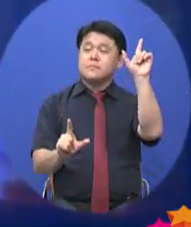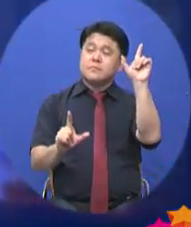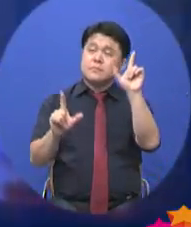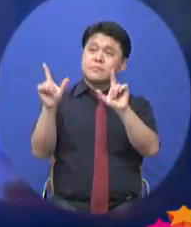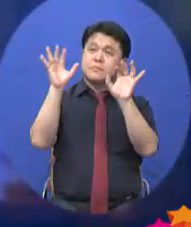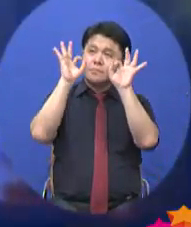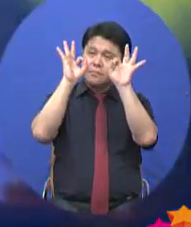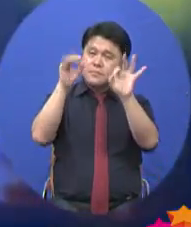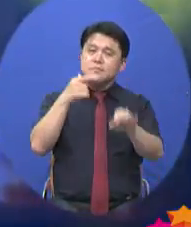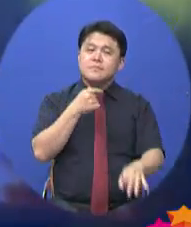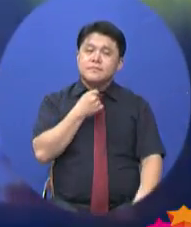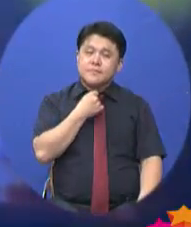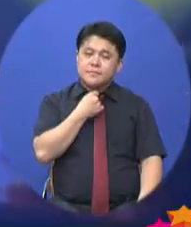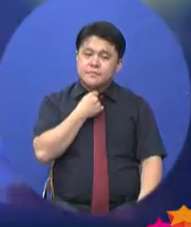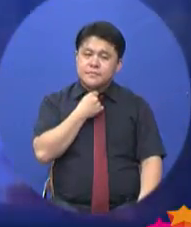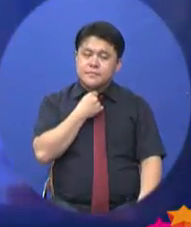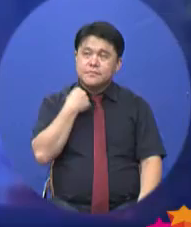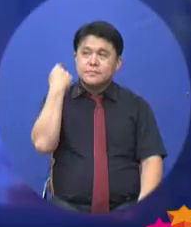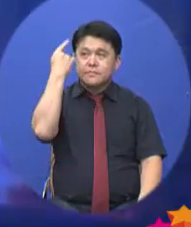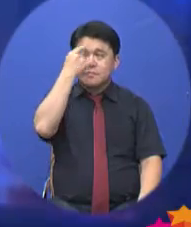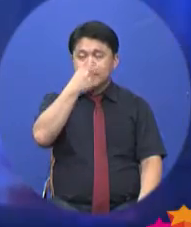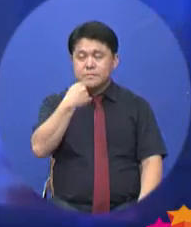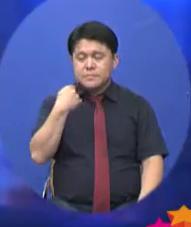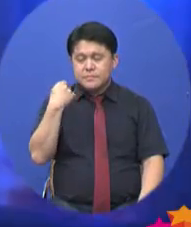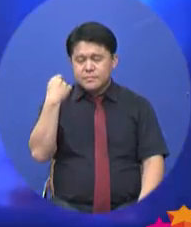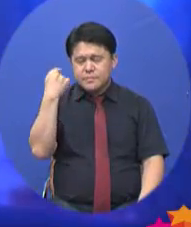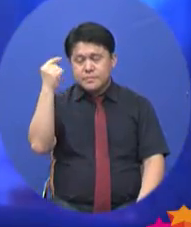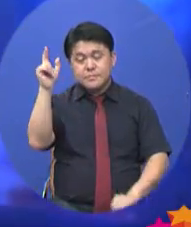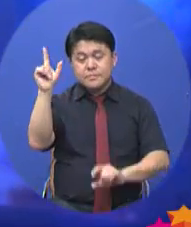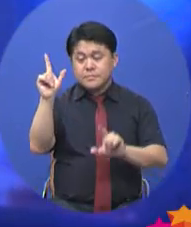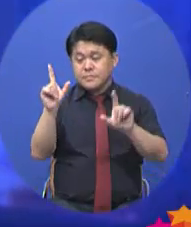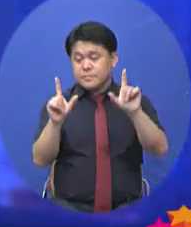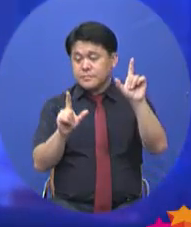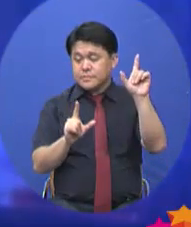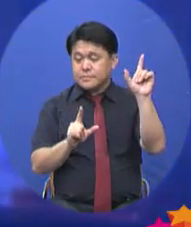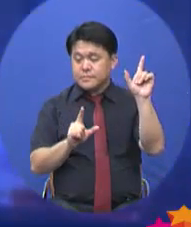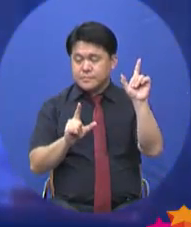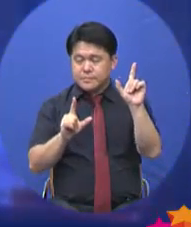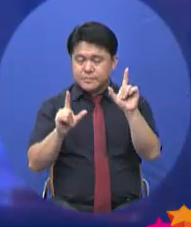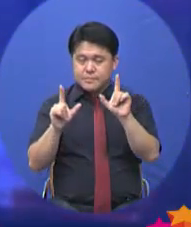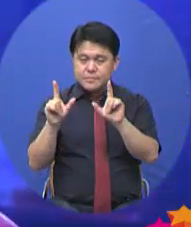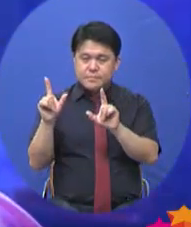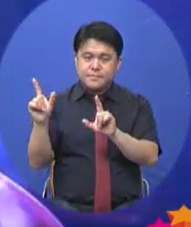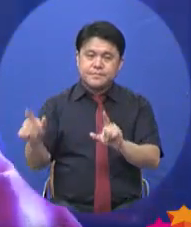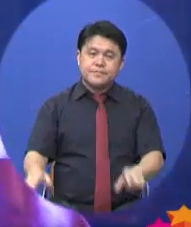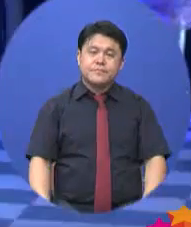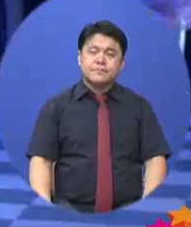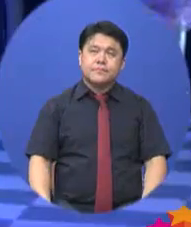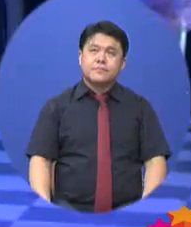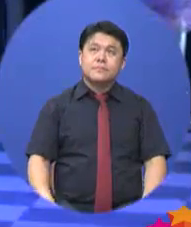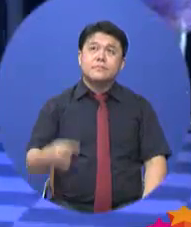어머님의 그 모습 그 모습이